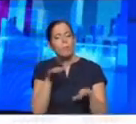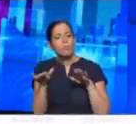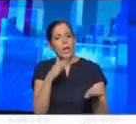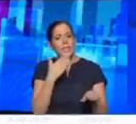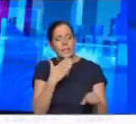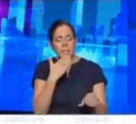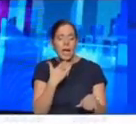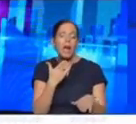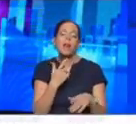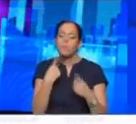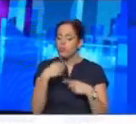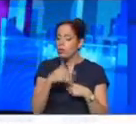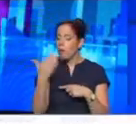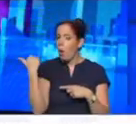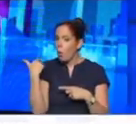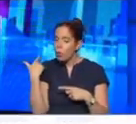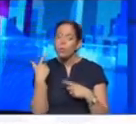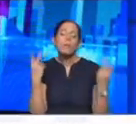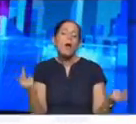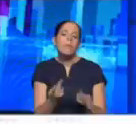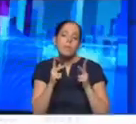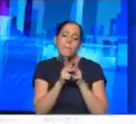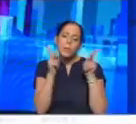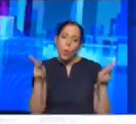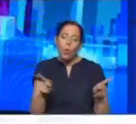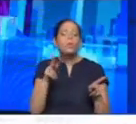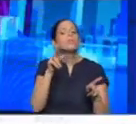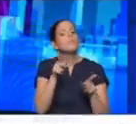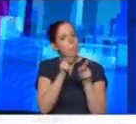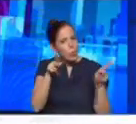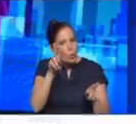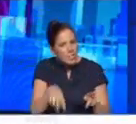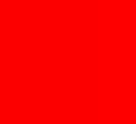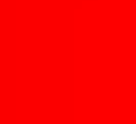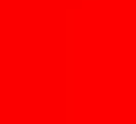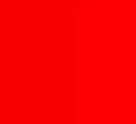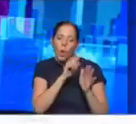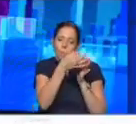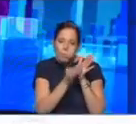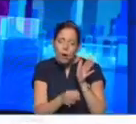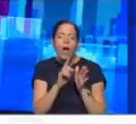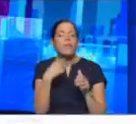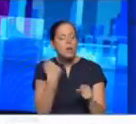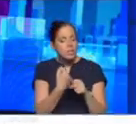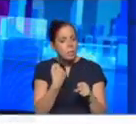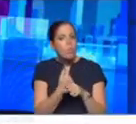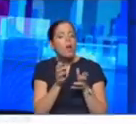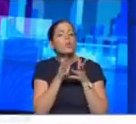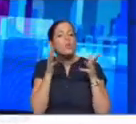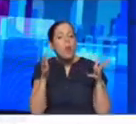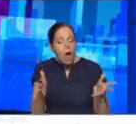ישראל או ממשלות ישראל בשנים האחרונות, מחפשים פתרונות, ויש פתרונות, ואני לא נכנס לפרטים, אבל נעשית פעולה גדולה מאוד.